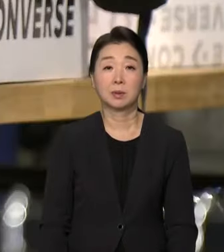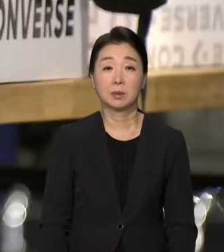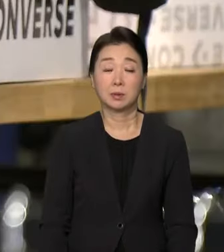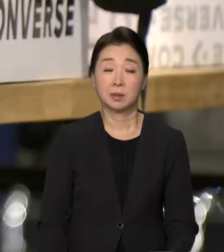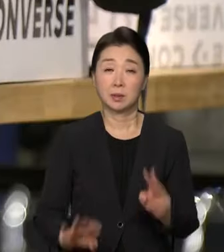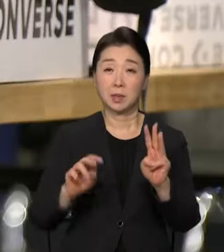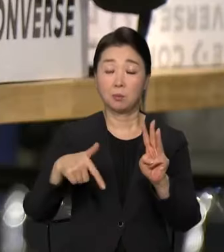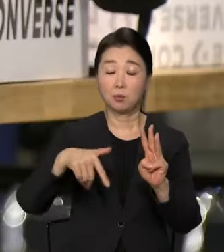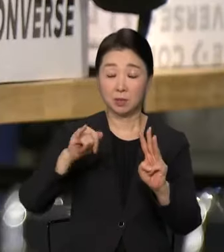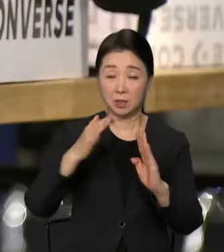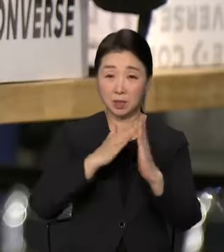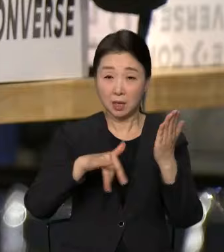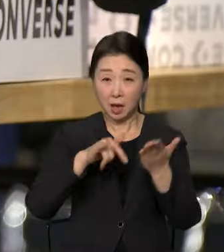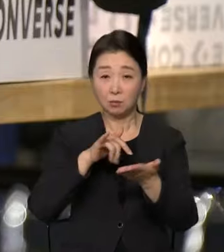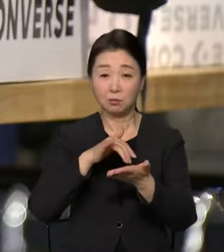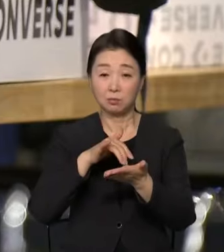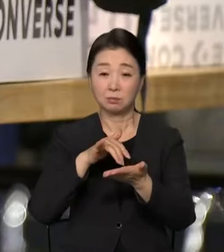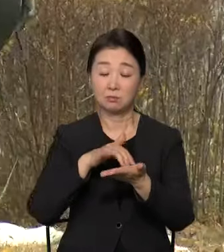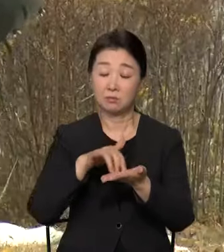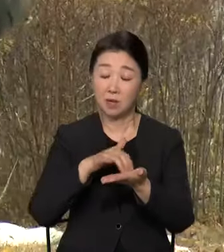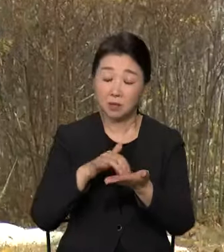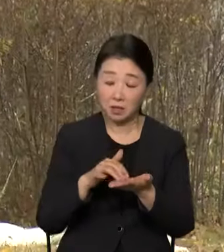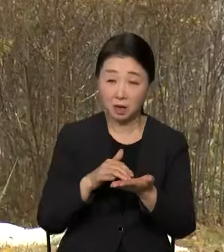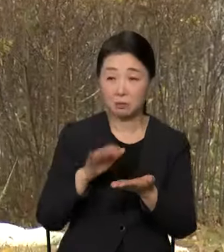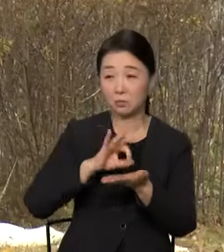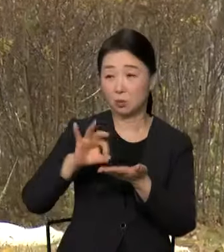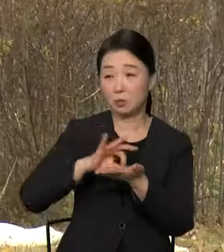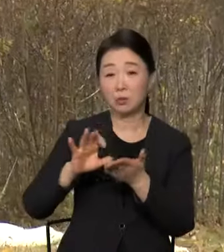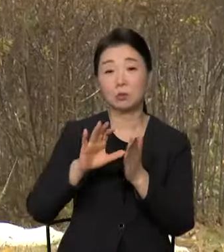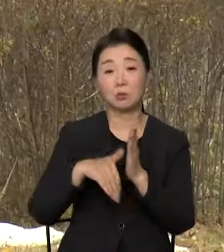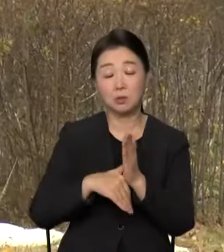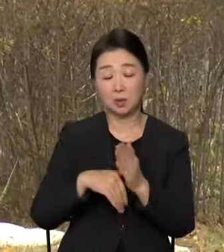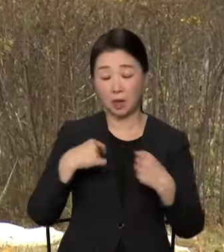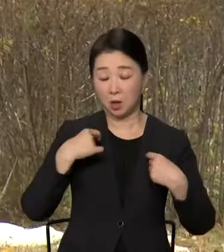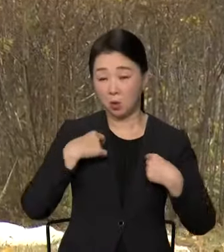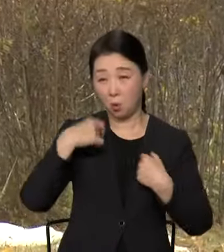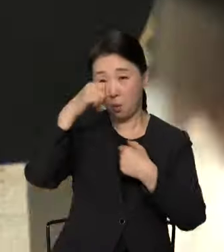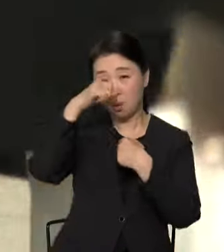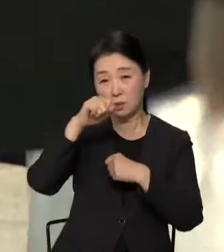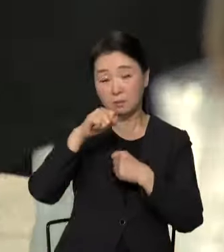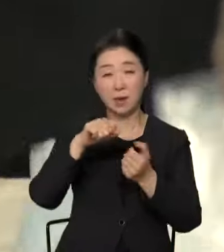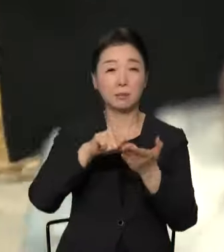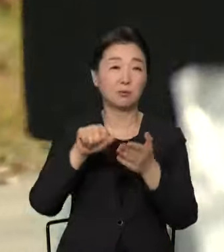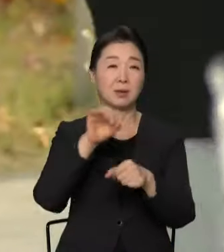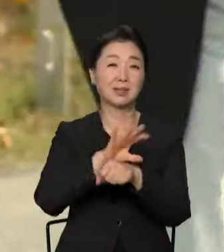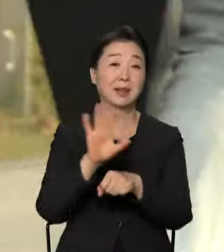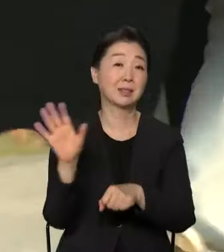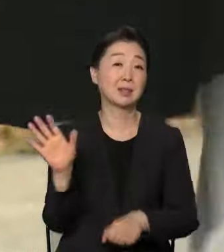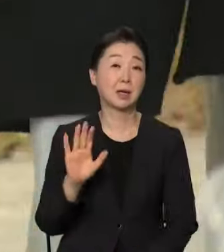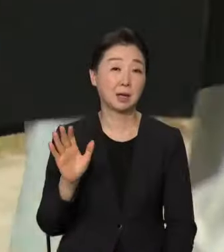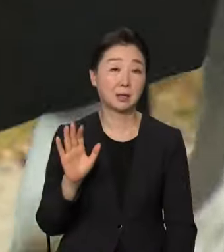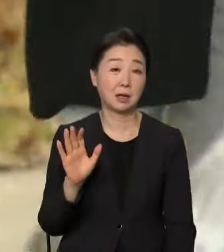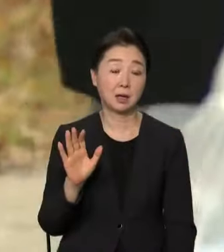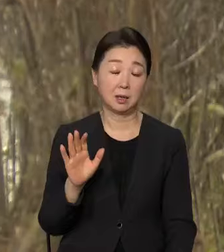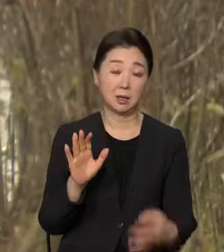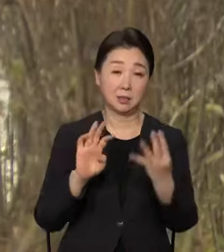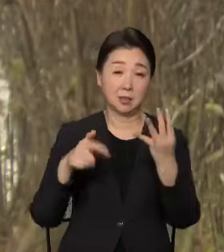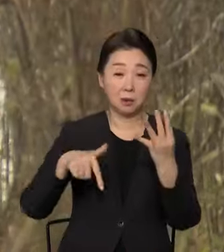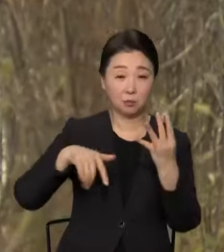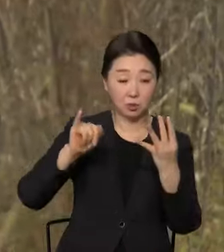소비 지출에서 의류 신발 비중이 3.9%로 역대 가장 낮은 것으로 조사됐습니다. 지난해